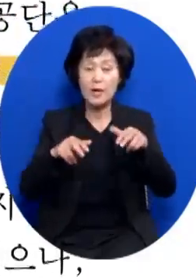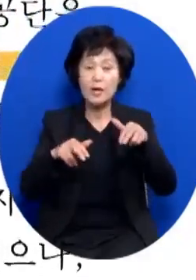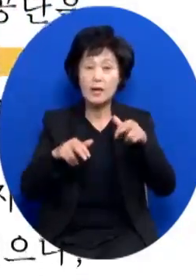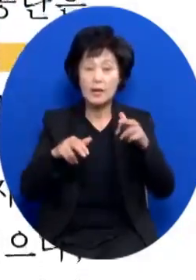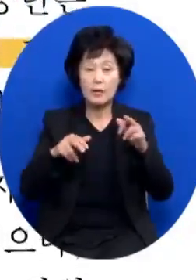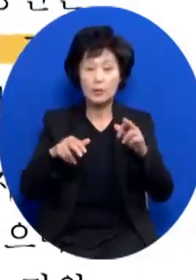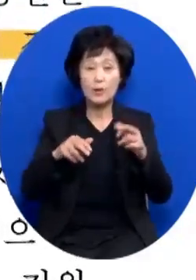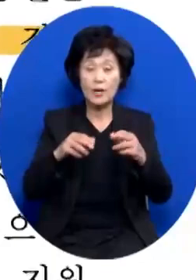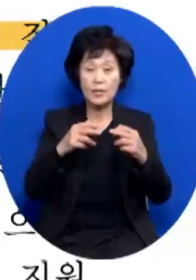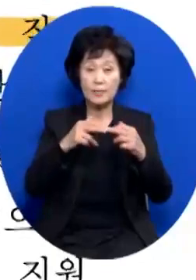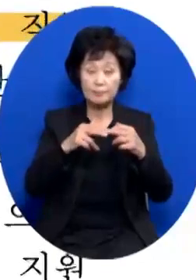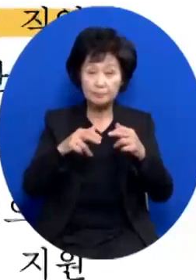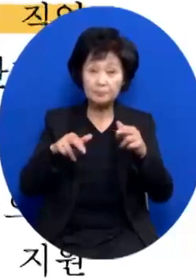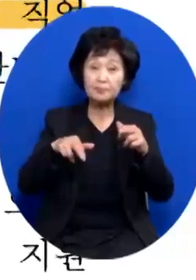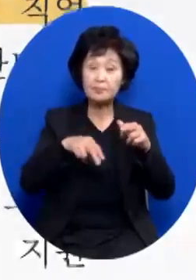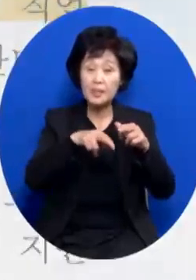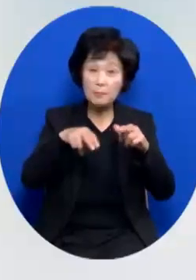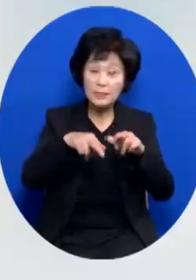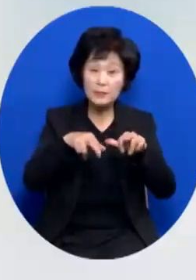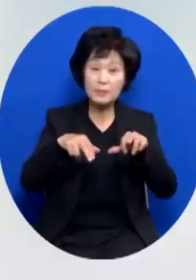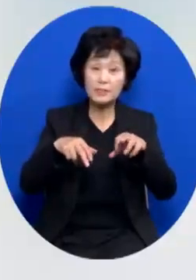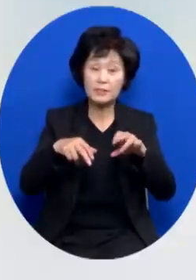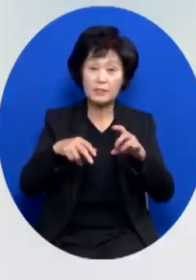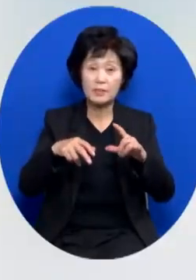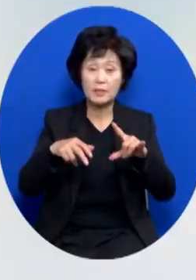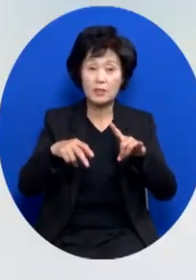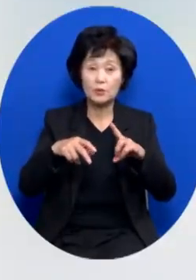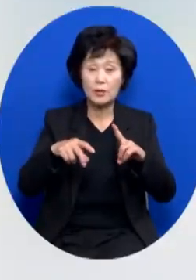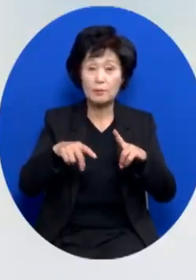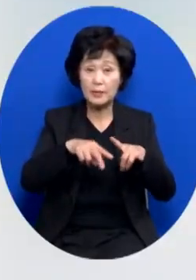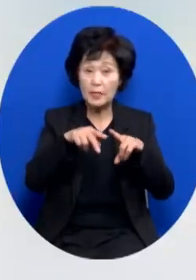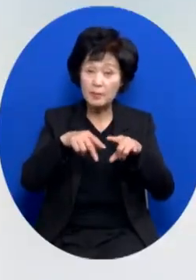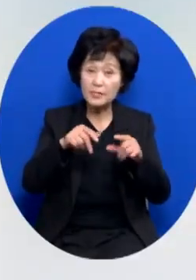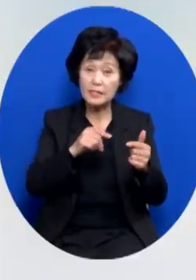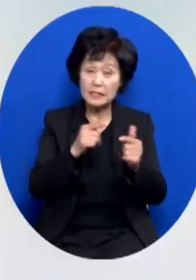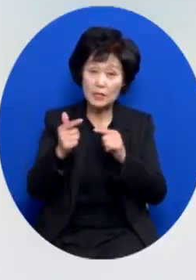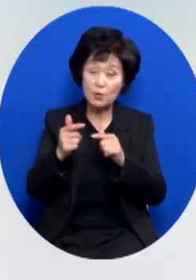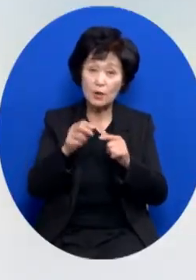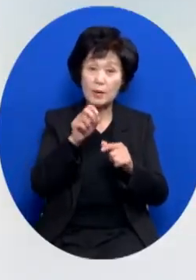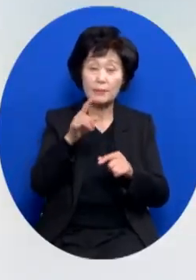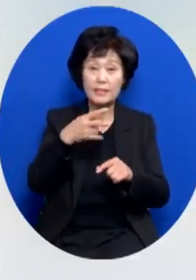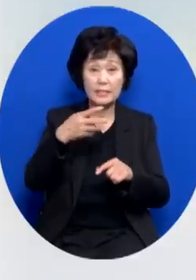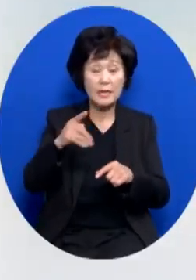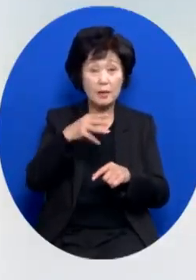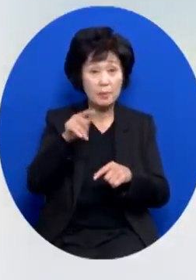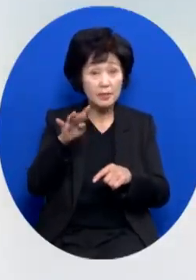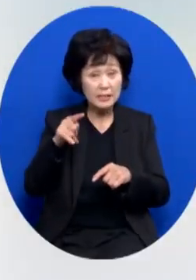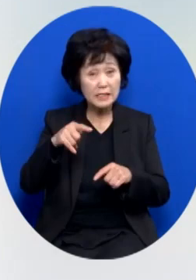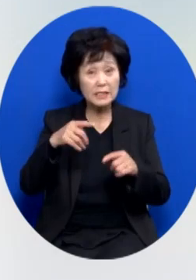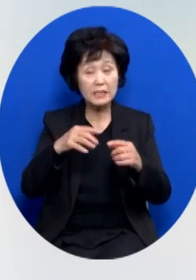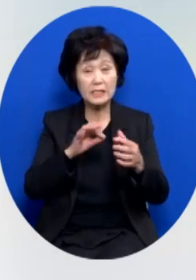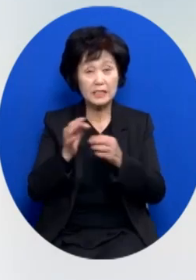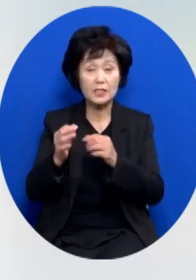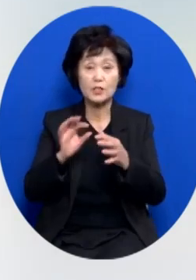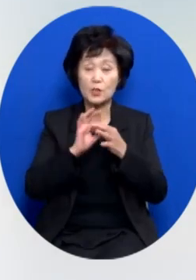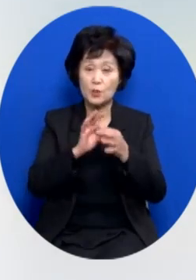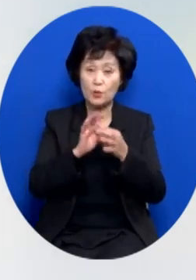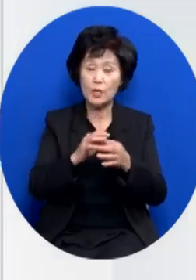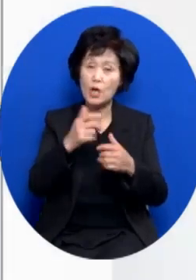기술을 활용한 요양과 재활 서비스, 직업훈련과 일자리 상담을 제공해 직업 복귀율을 지난해